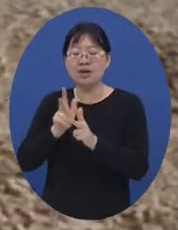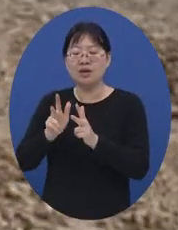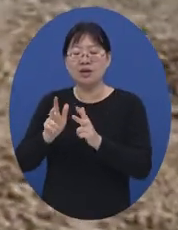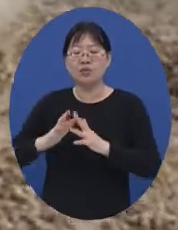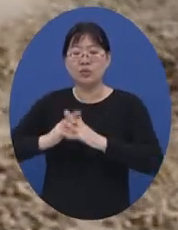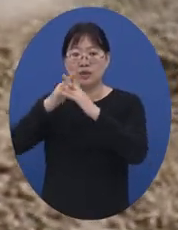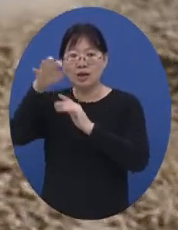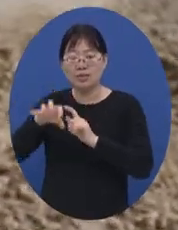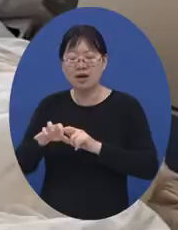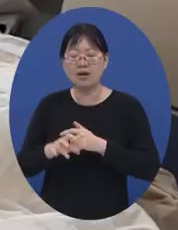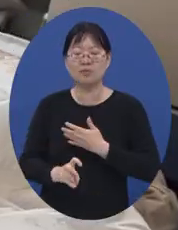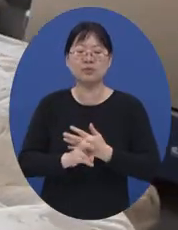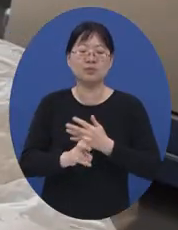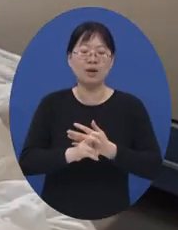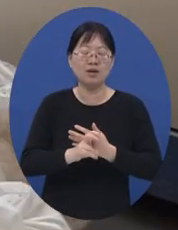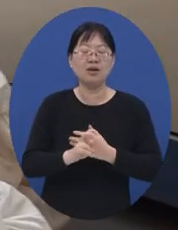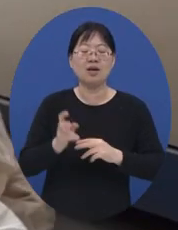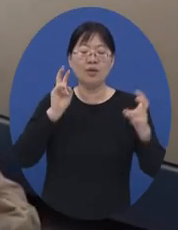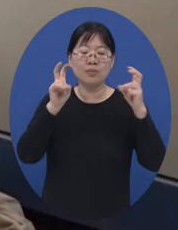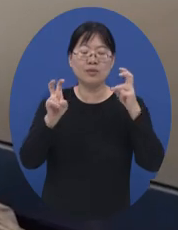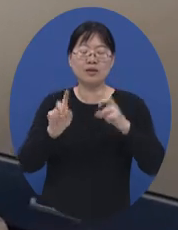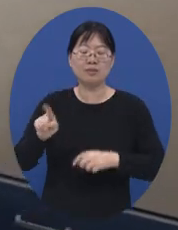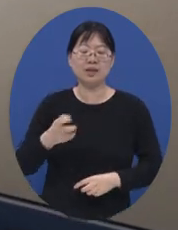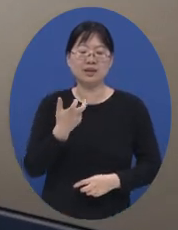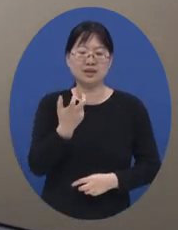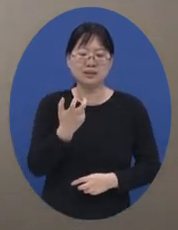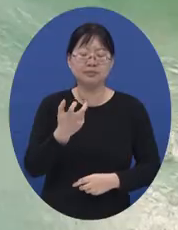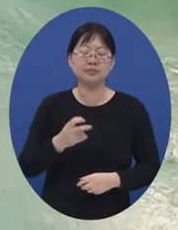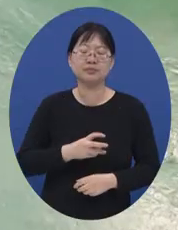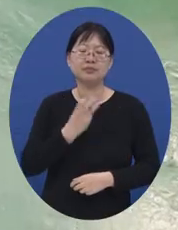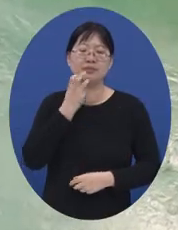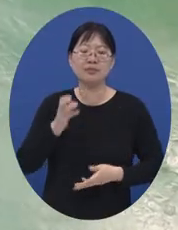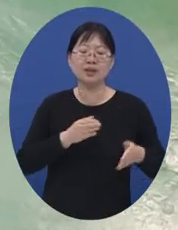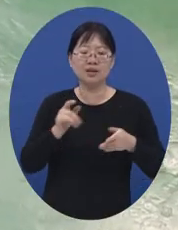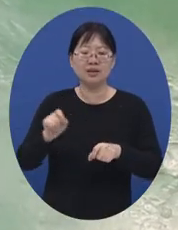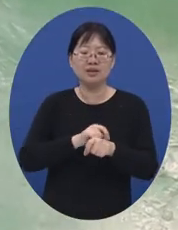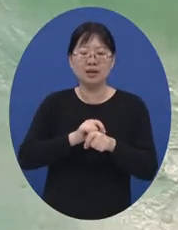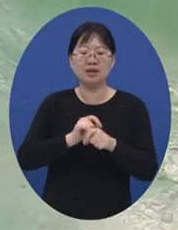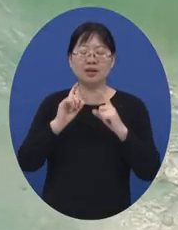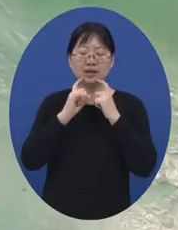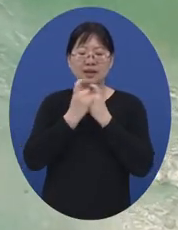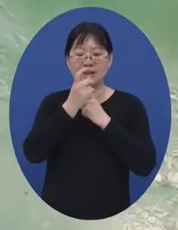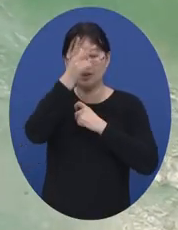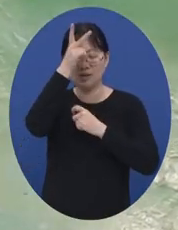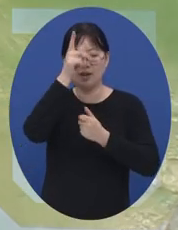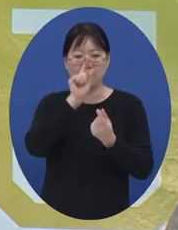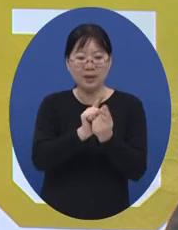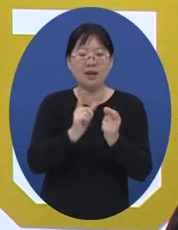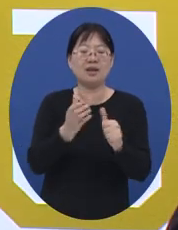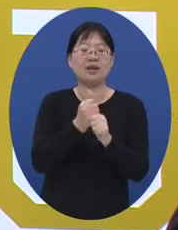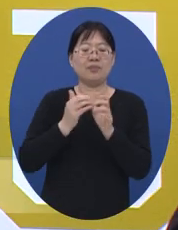미세먼지를 불법으로 배출한 업소 170여 곳이 경기도특별사법경찰단 수사망에 걸려들었습니다.